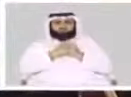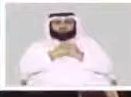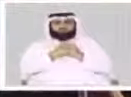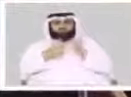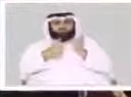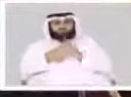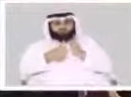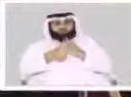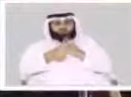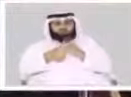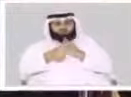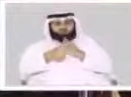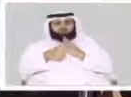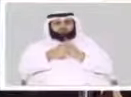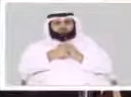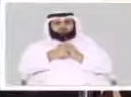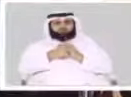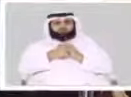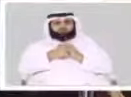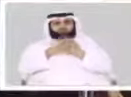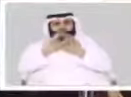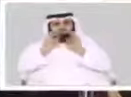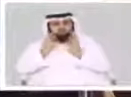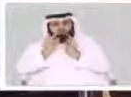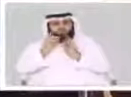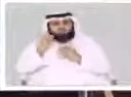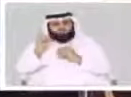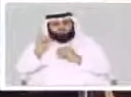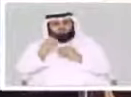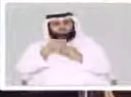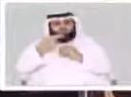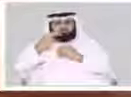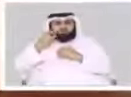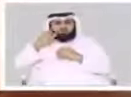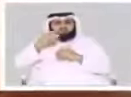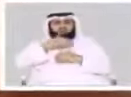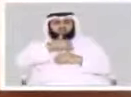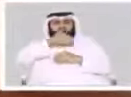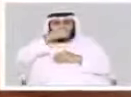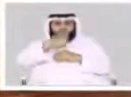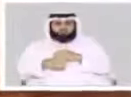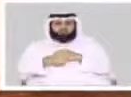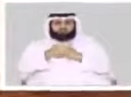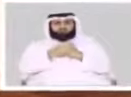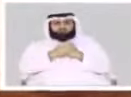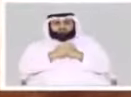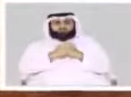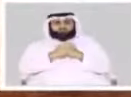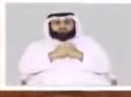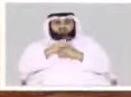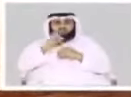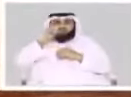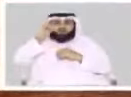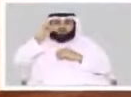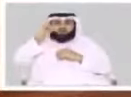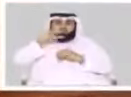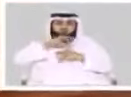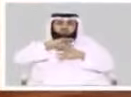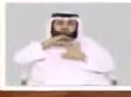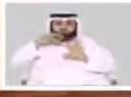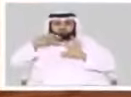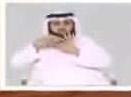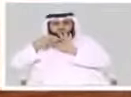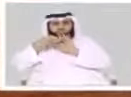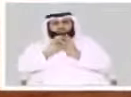نعم. العقد الأول أو المجموعة الأولى هي عقد الإيمان بين الله عز وجل وبين